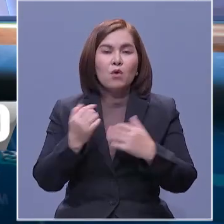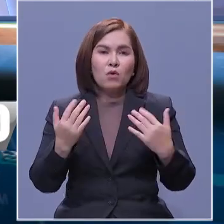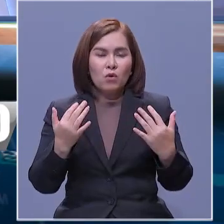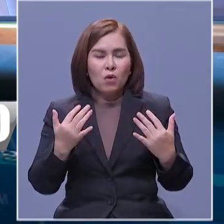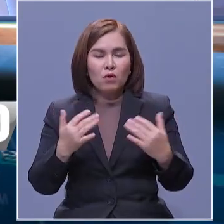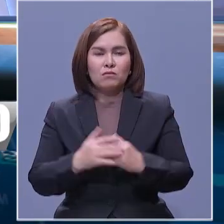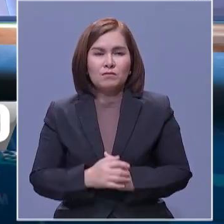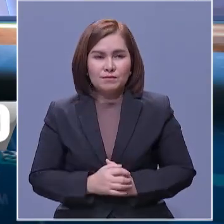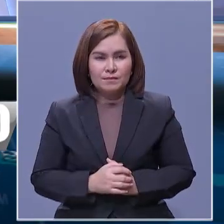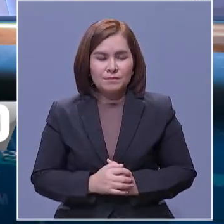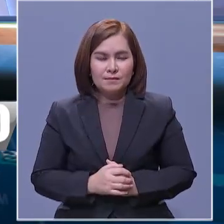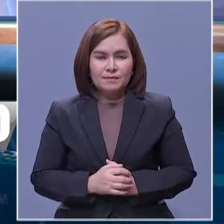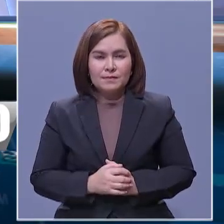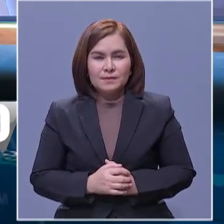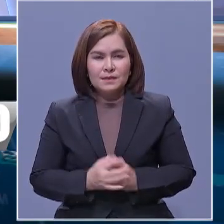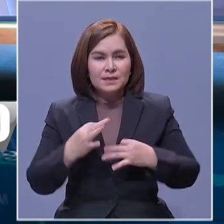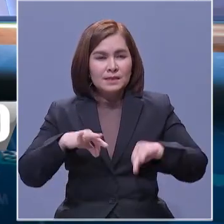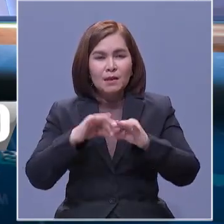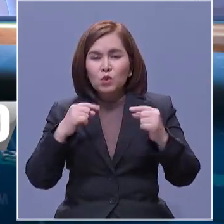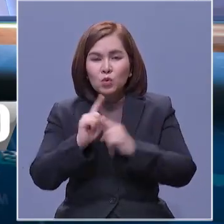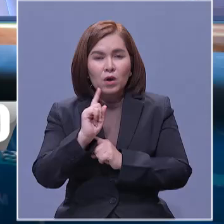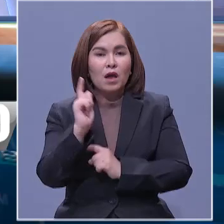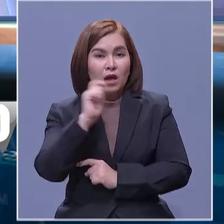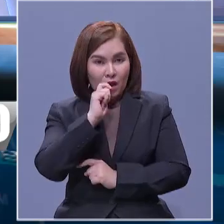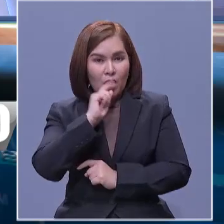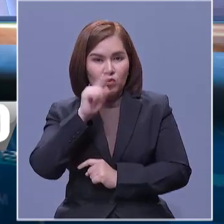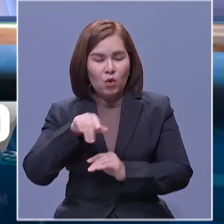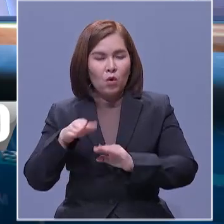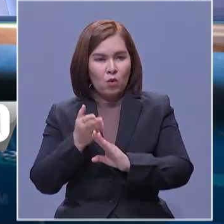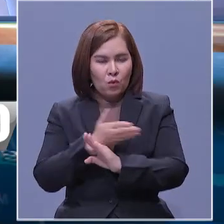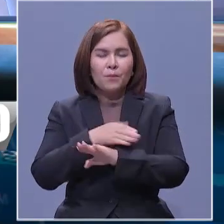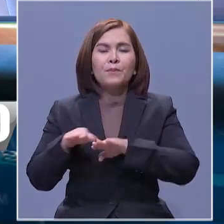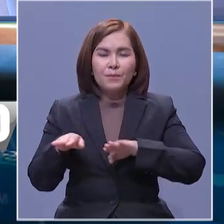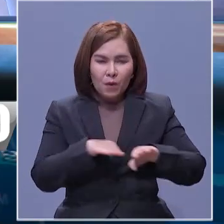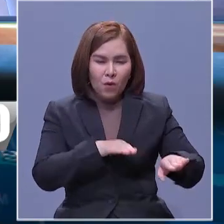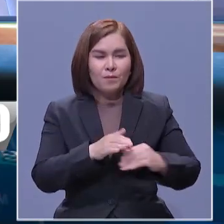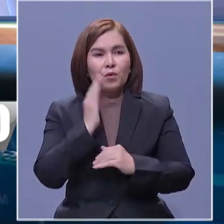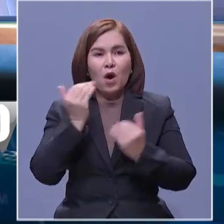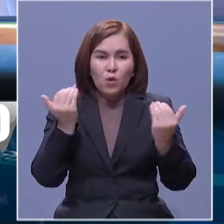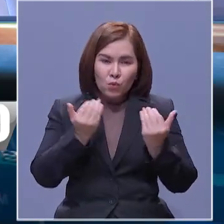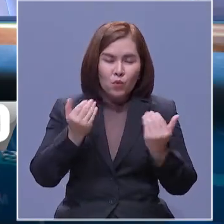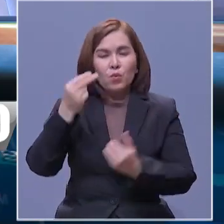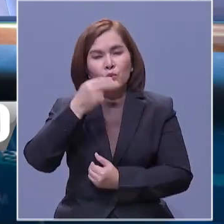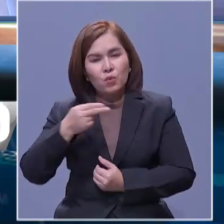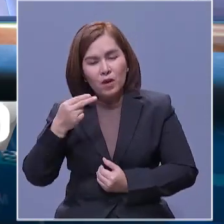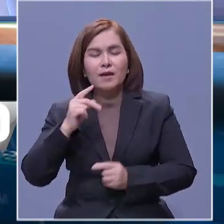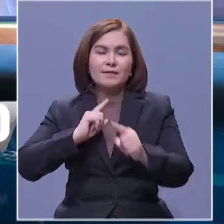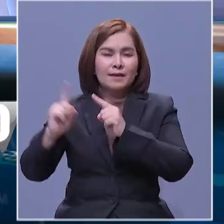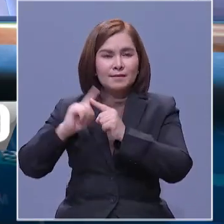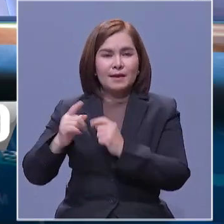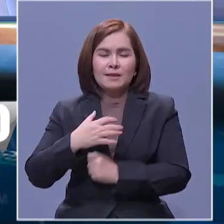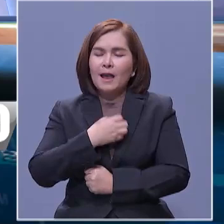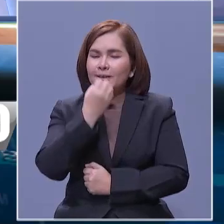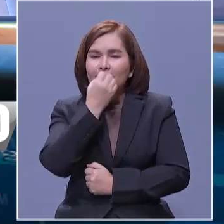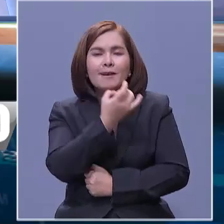กลับมาแล้วเนี่ยสิ่งสำคัญคือเรื่องอาหารการกินต้องตระเตรียมให้พร้อมลูกชายหลานชายลูกสาวหลานสาวอย